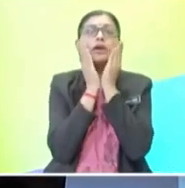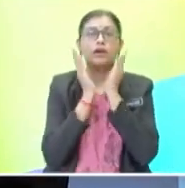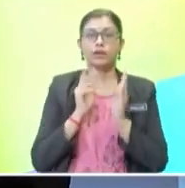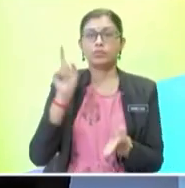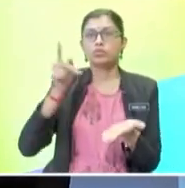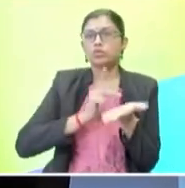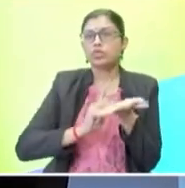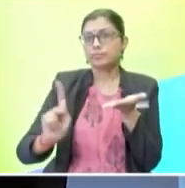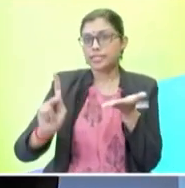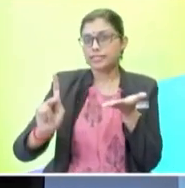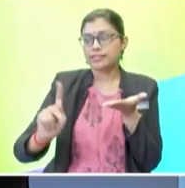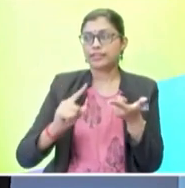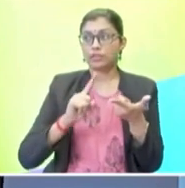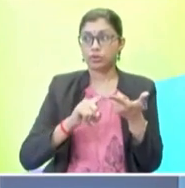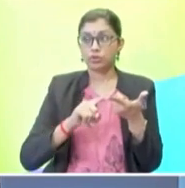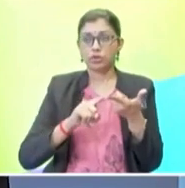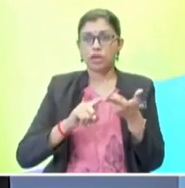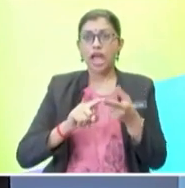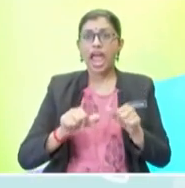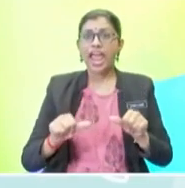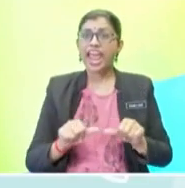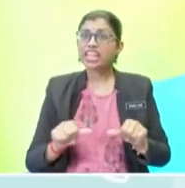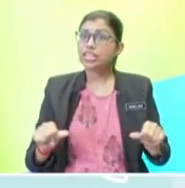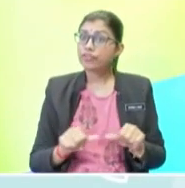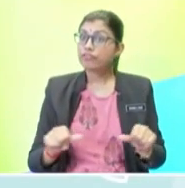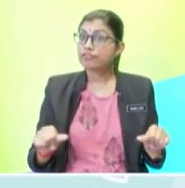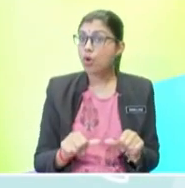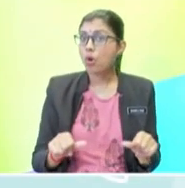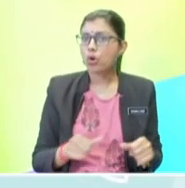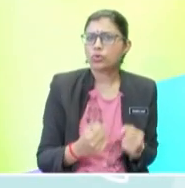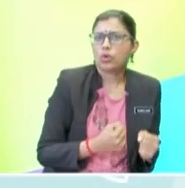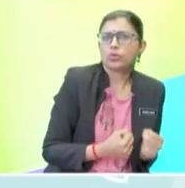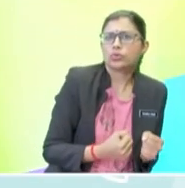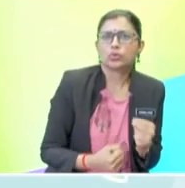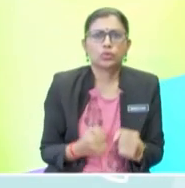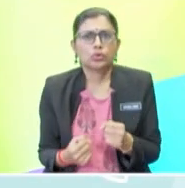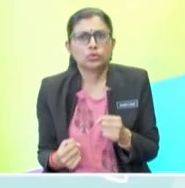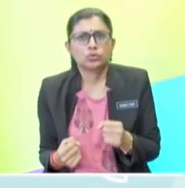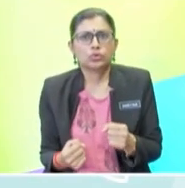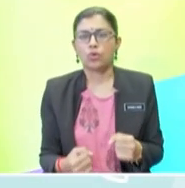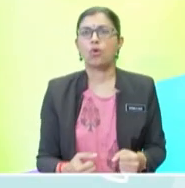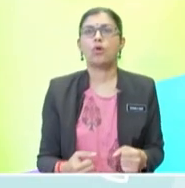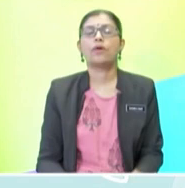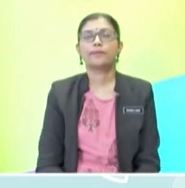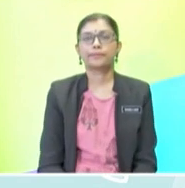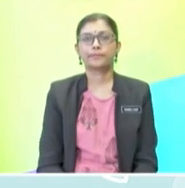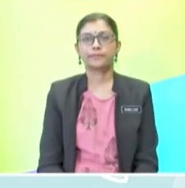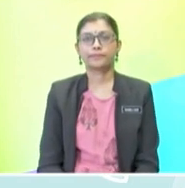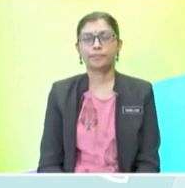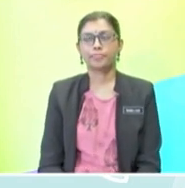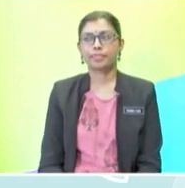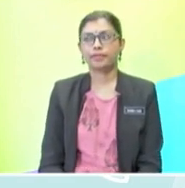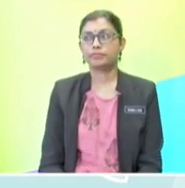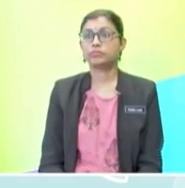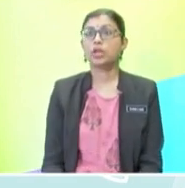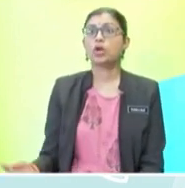berada. Yang kedua, anak lelaki ni dia aktif. Dia berlari ke sana ke sini. Riuh satu rumah bila ada anak lelaki. Dan